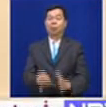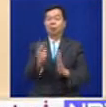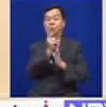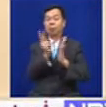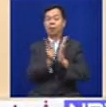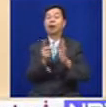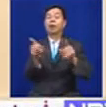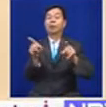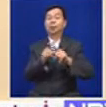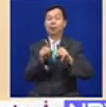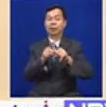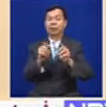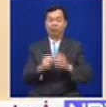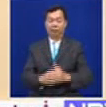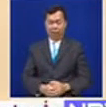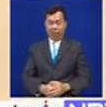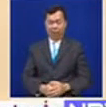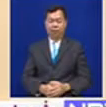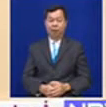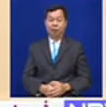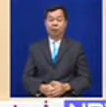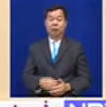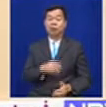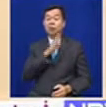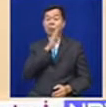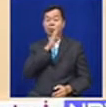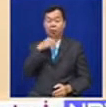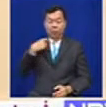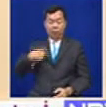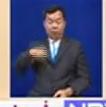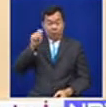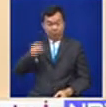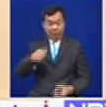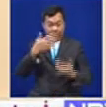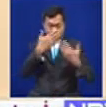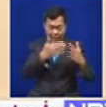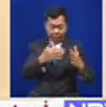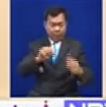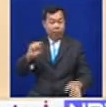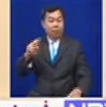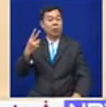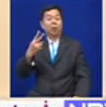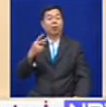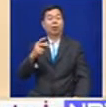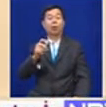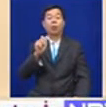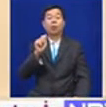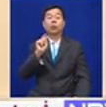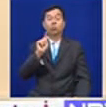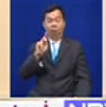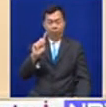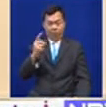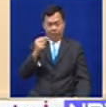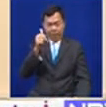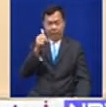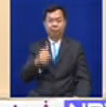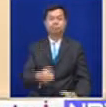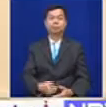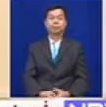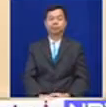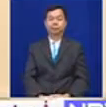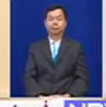างนี้ไหมหรือประเทศไทยไม่ต้องมีอุทธรณ์หรือทุกคดีเนี่ยกดดันแล้วก็ปล่อยหรือไง